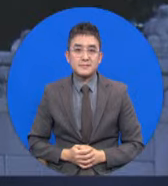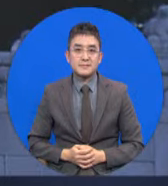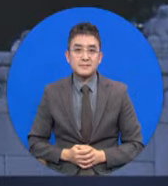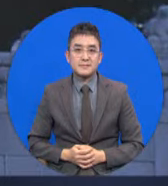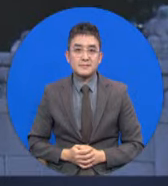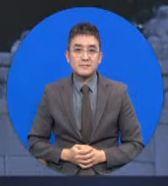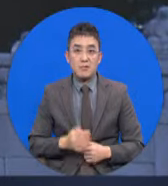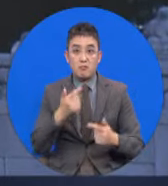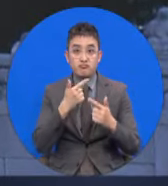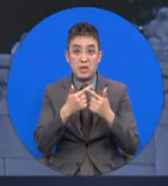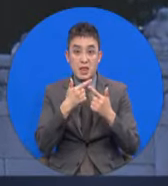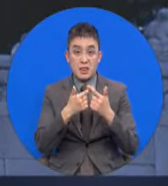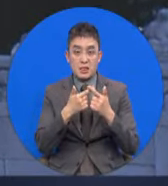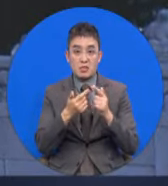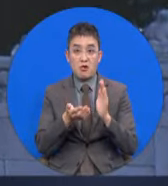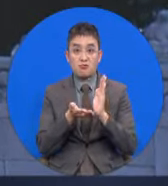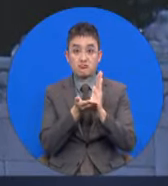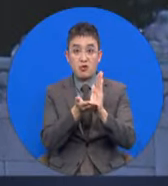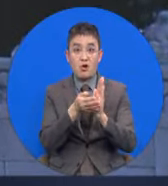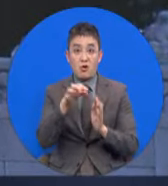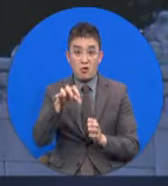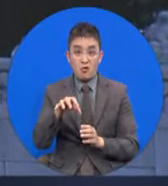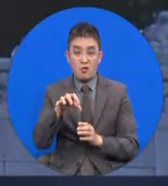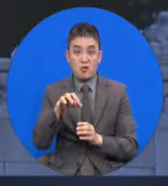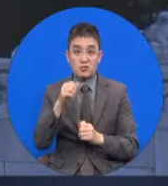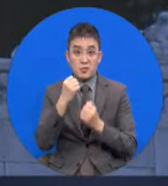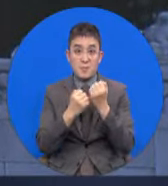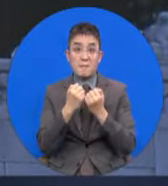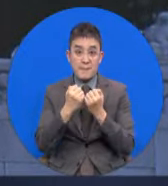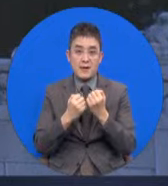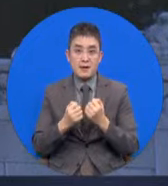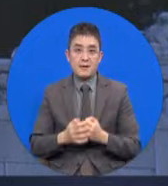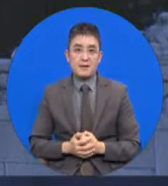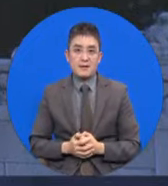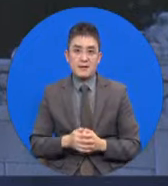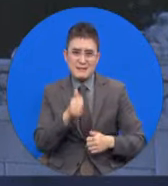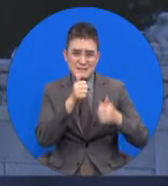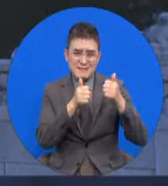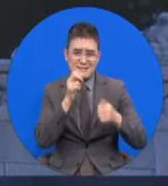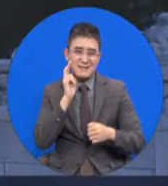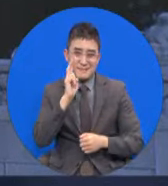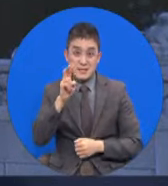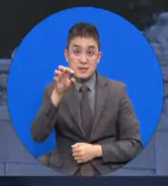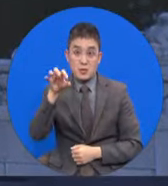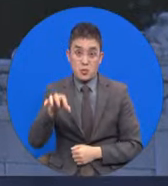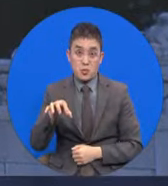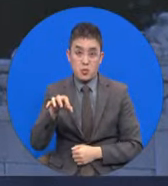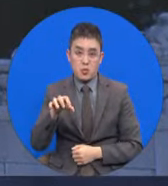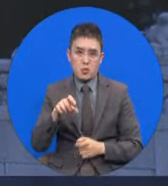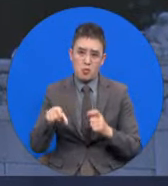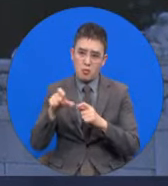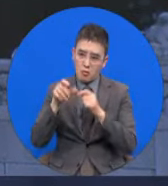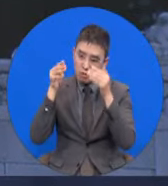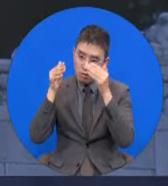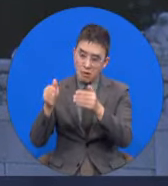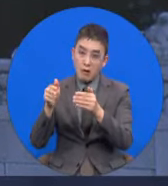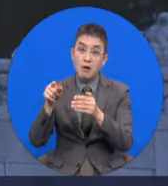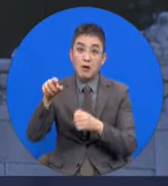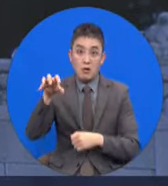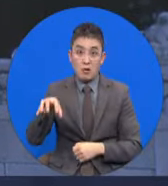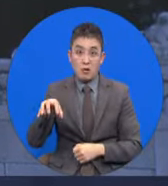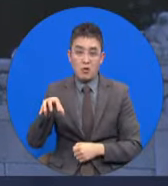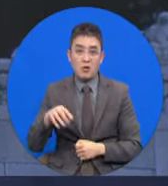앞서 이제 부산 수영과 관련된 이야기 전해드렸는데 이 박빙 지역과 관련해서 한 가지 또 주목해볼 지역이